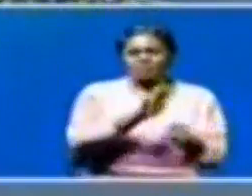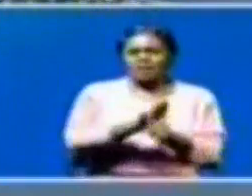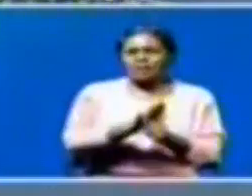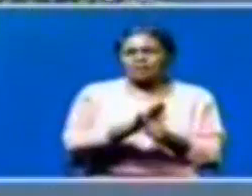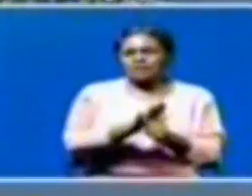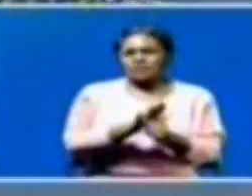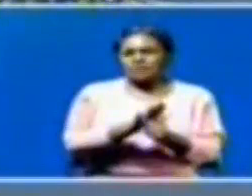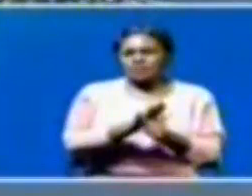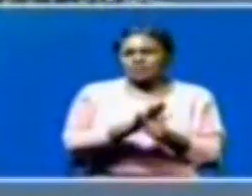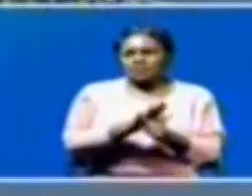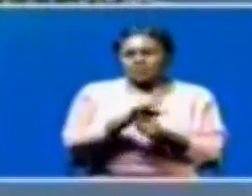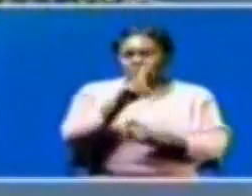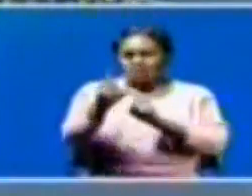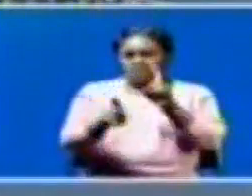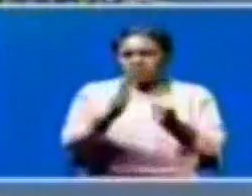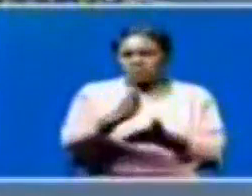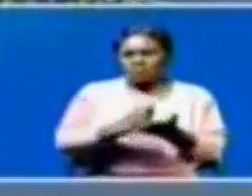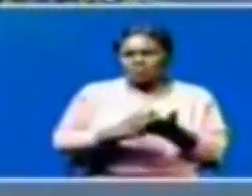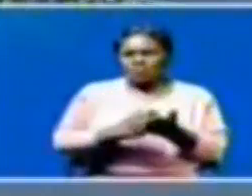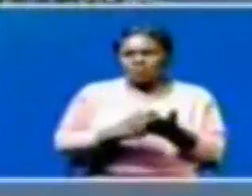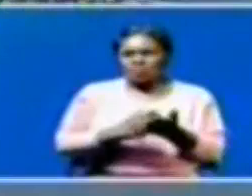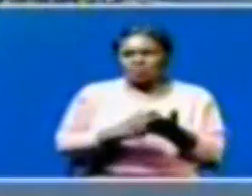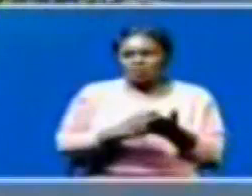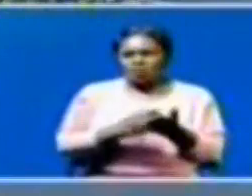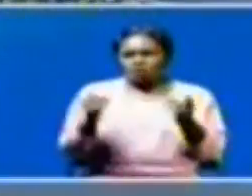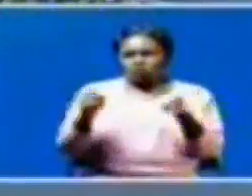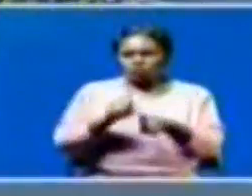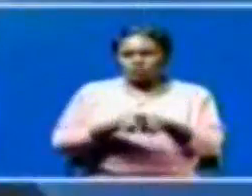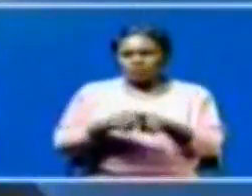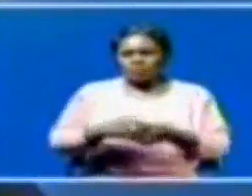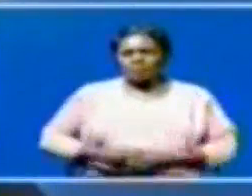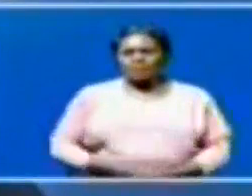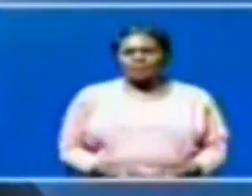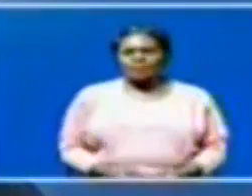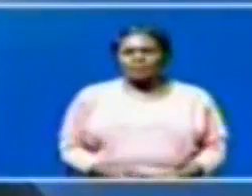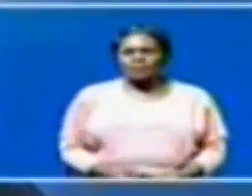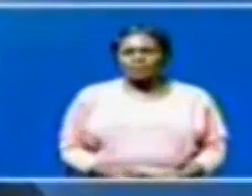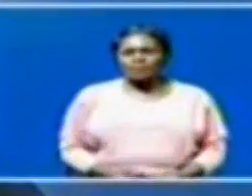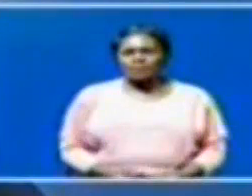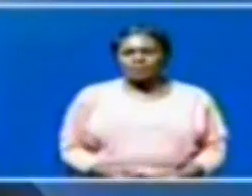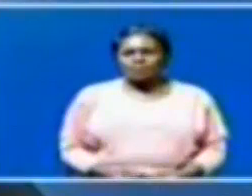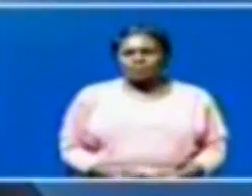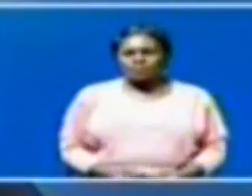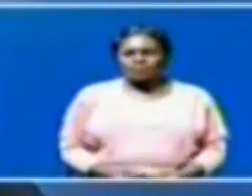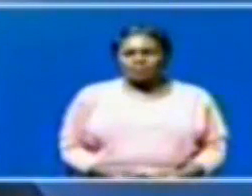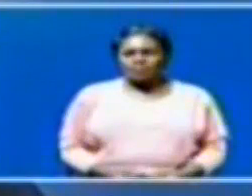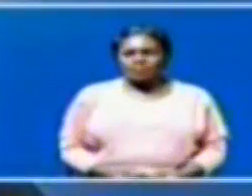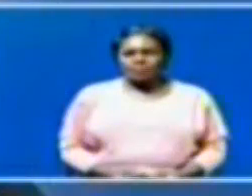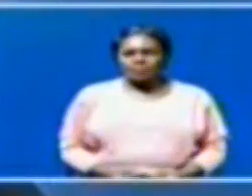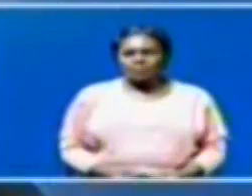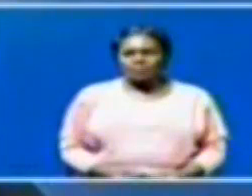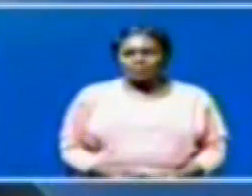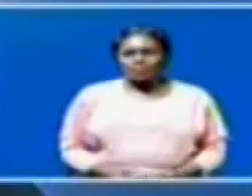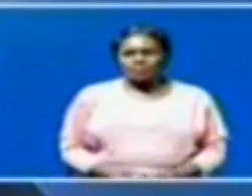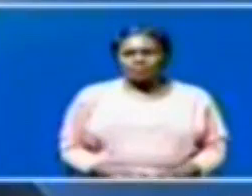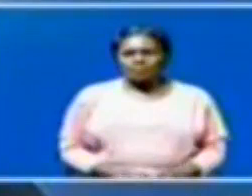yetu ya mahojiano. Asante sana. Nitakuwa nikija kwenu muda usiokuwa mrefu. Lakini kwanza kabisa, mtazamaji, kuna taarifa ambayo tulikudokezea